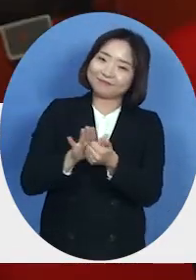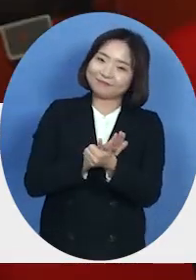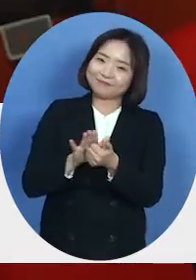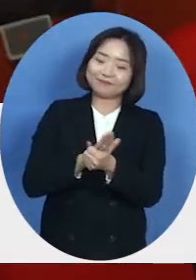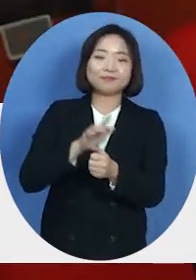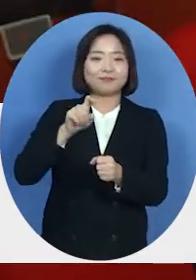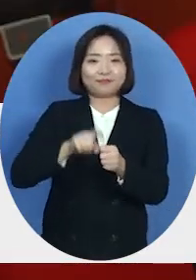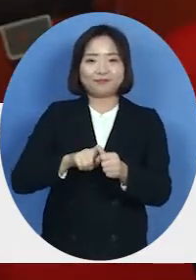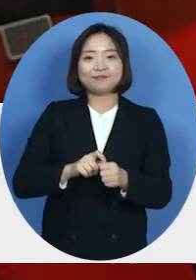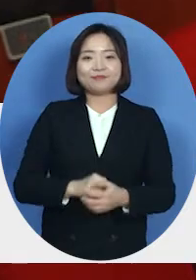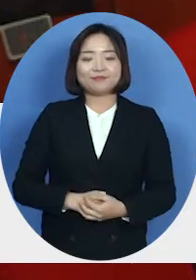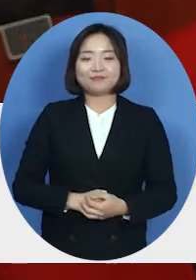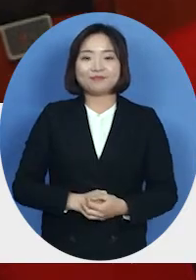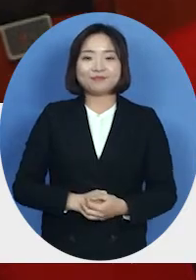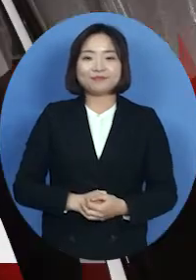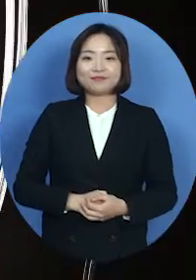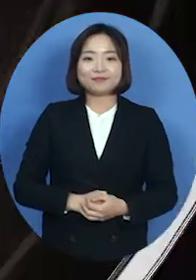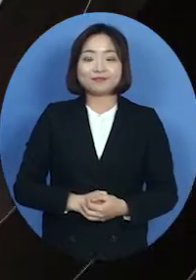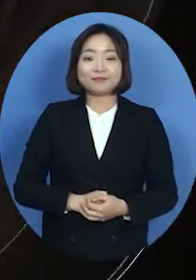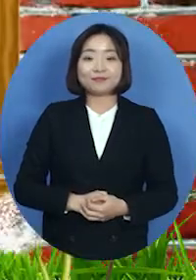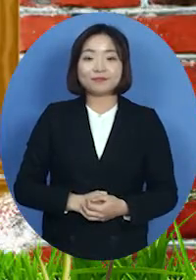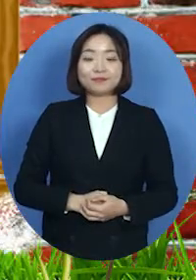시간을 제공하는 자리였습니다